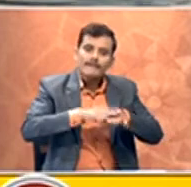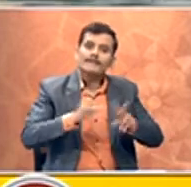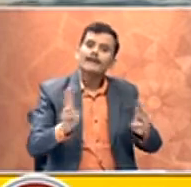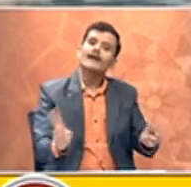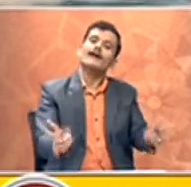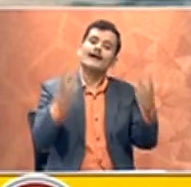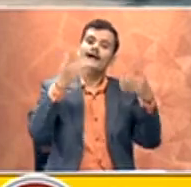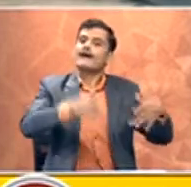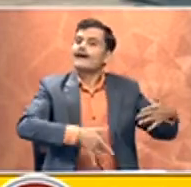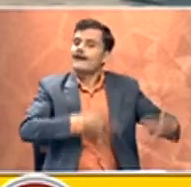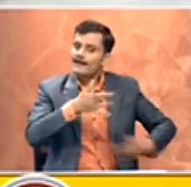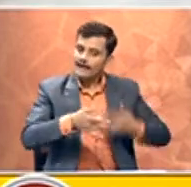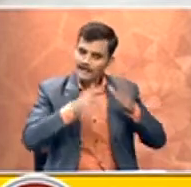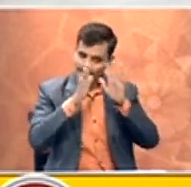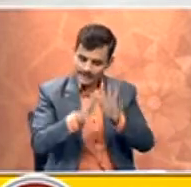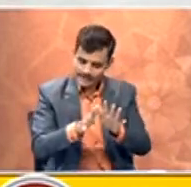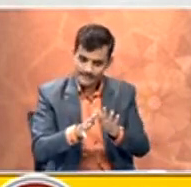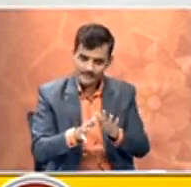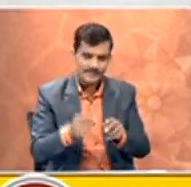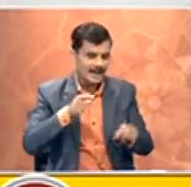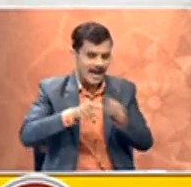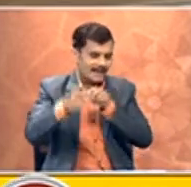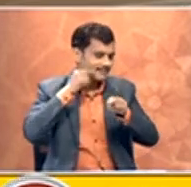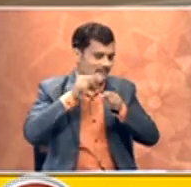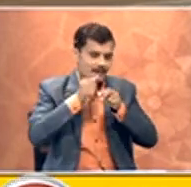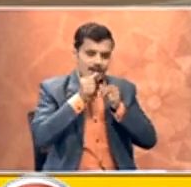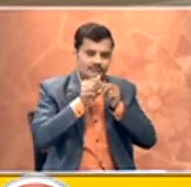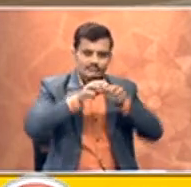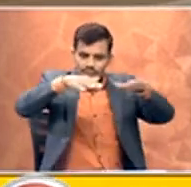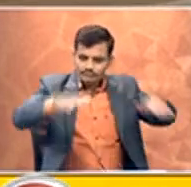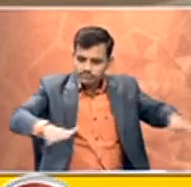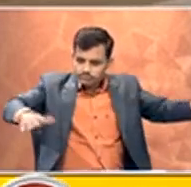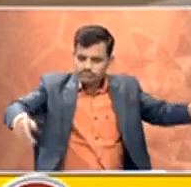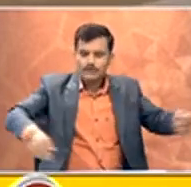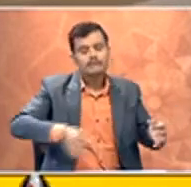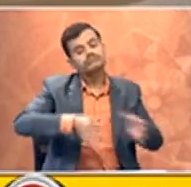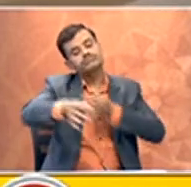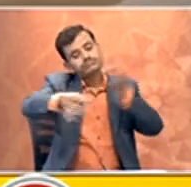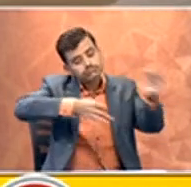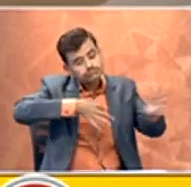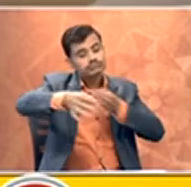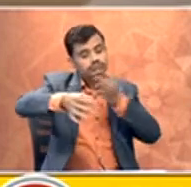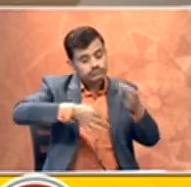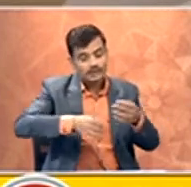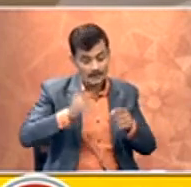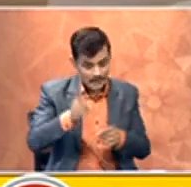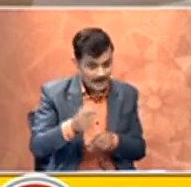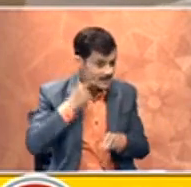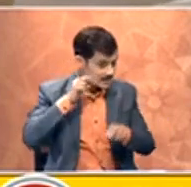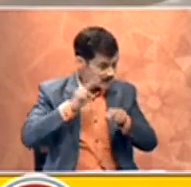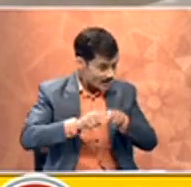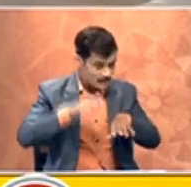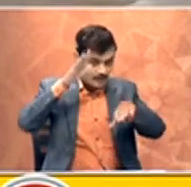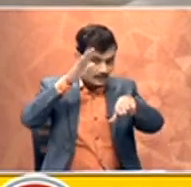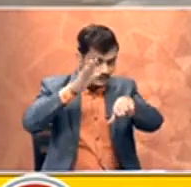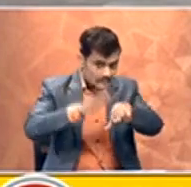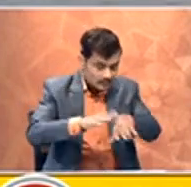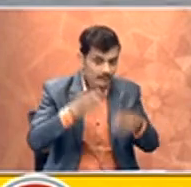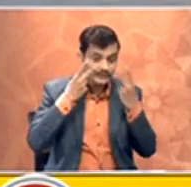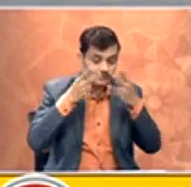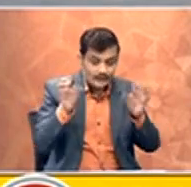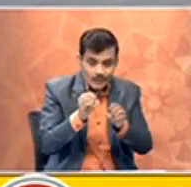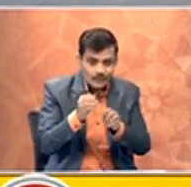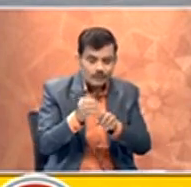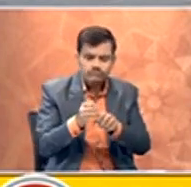देता है। कोई समंदर का कितना ही वर्णन कर दे, लेकिन हम समंदर को देखे बिना